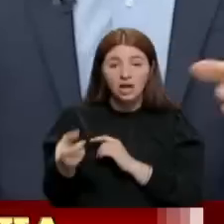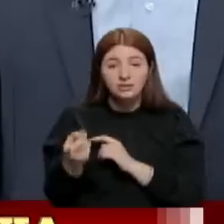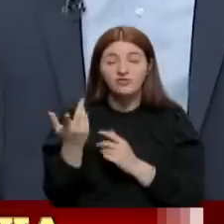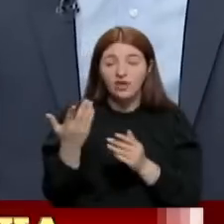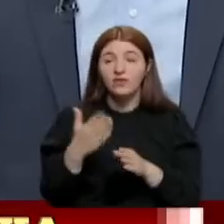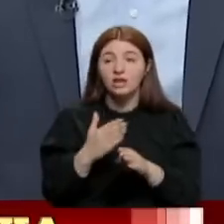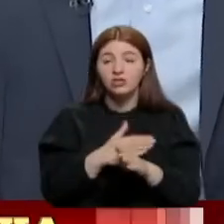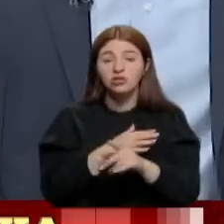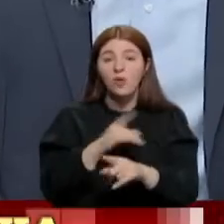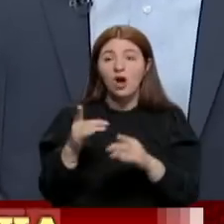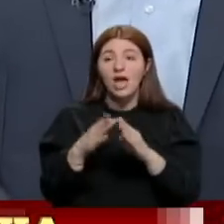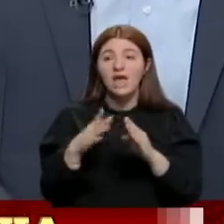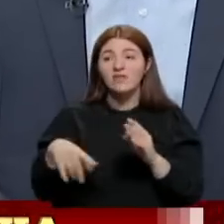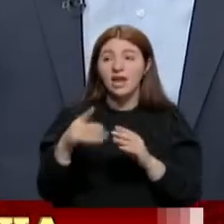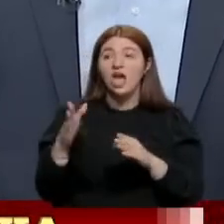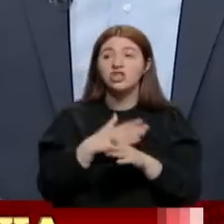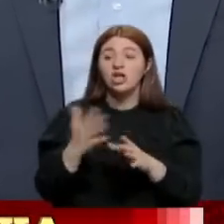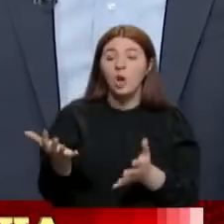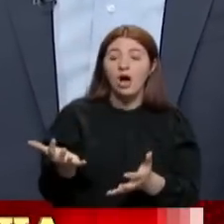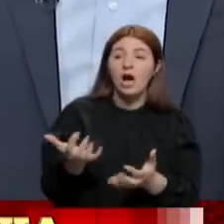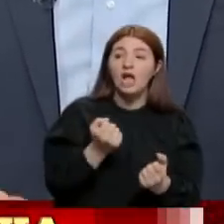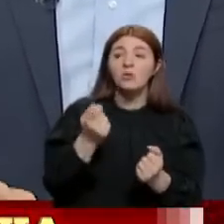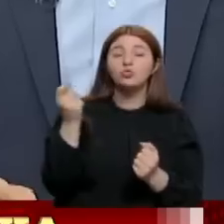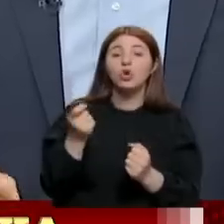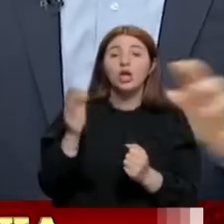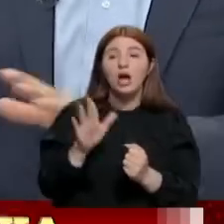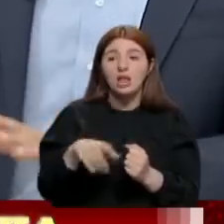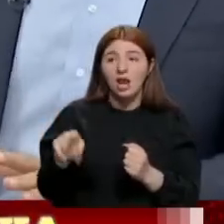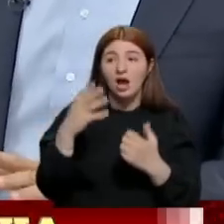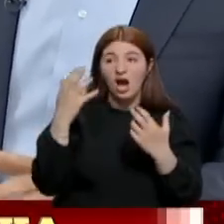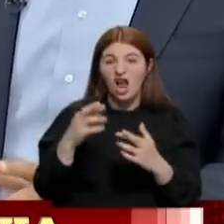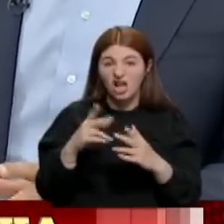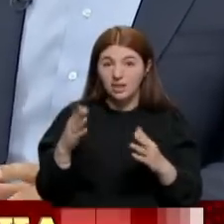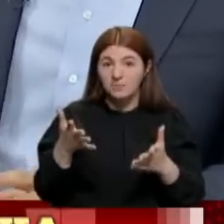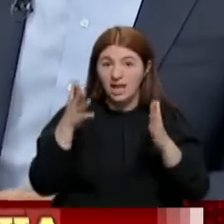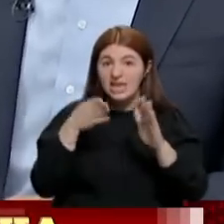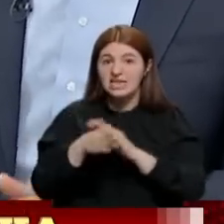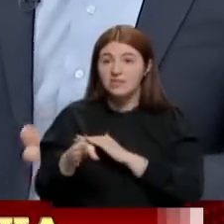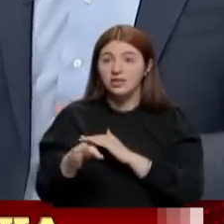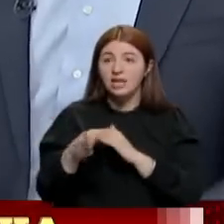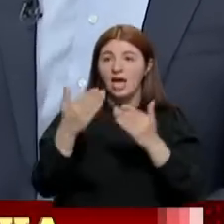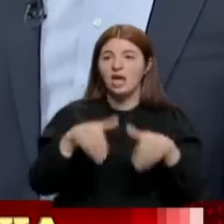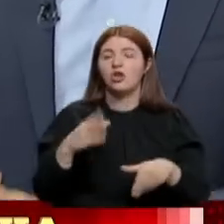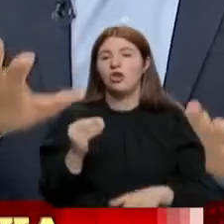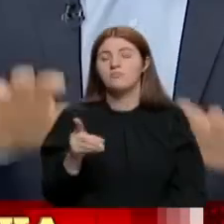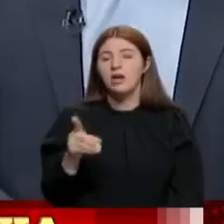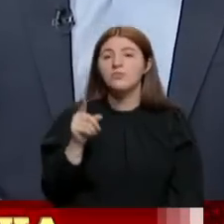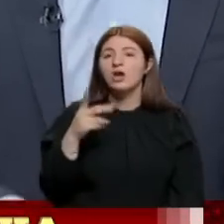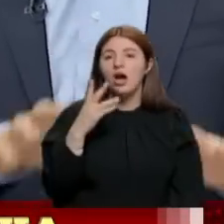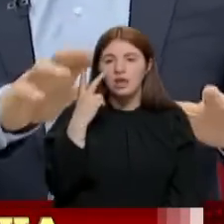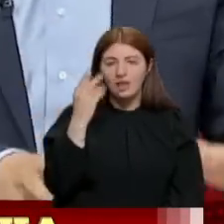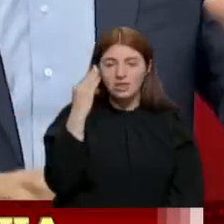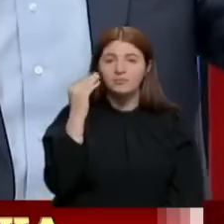Ve yurttaşlarımızın o evlerden eşyalarını kurtarmak zorunda kalarak ağır hasarlı binaların girmesine engel olmaktır. Bu